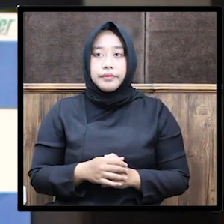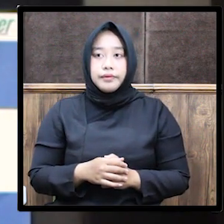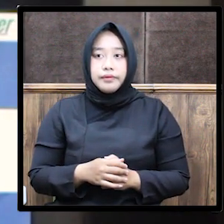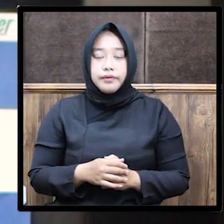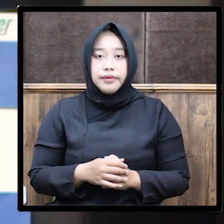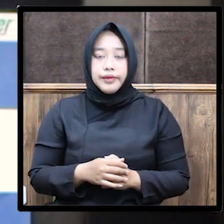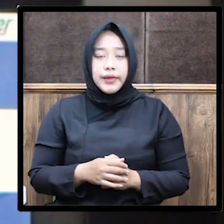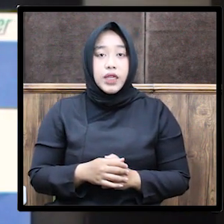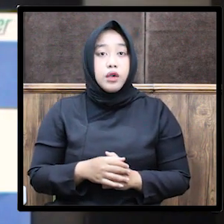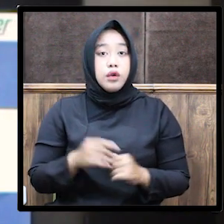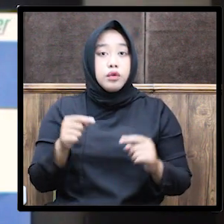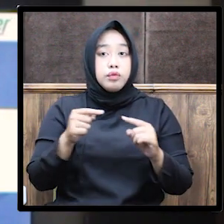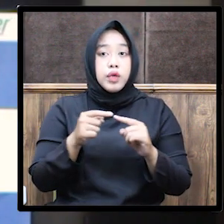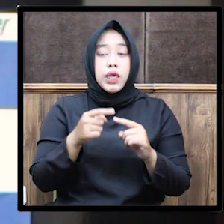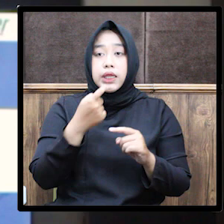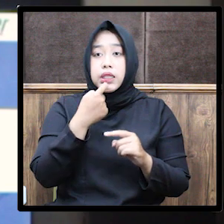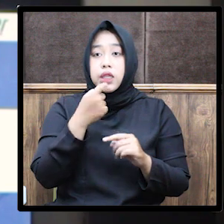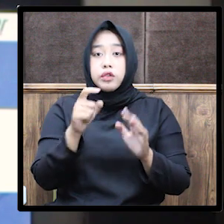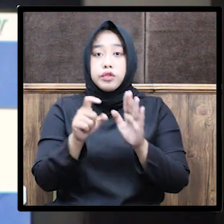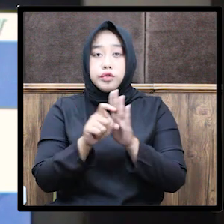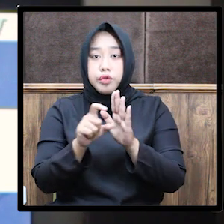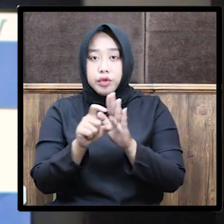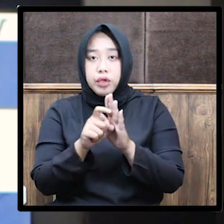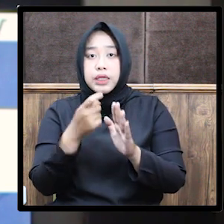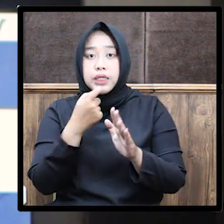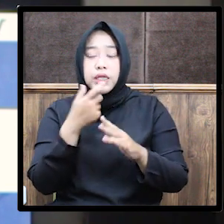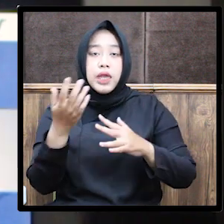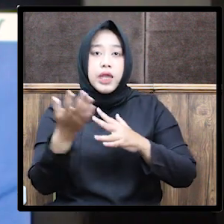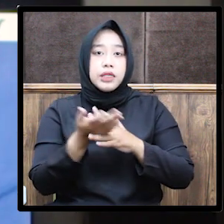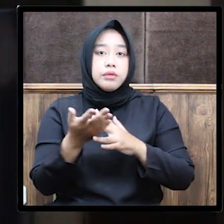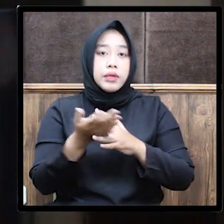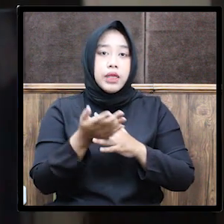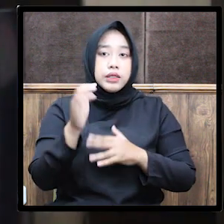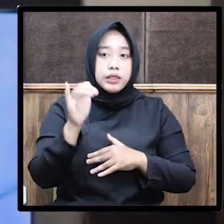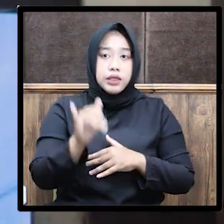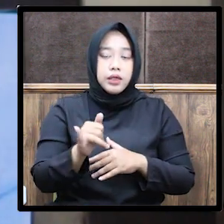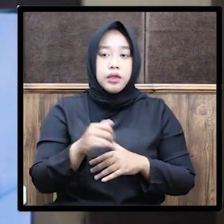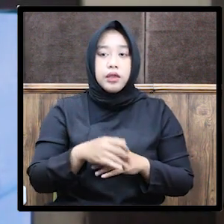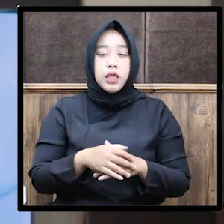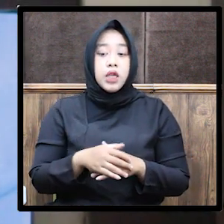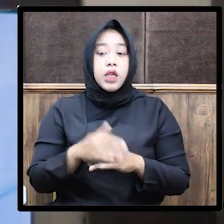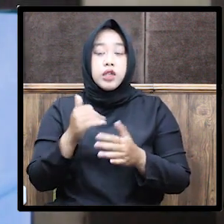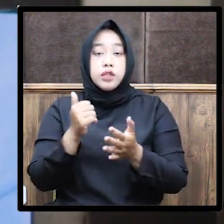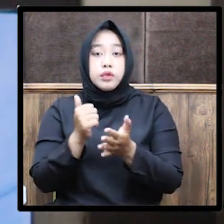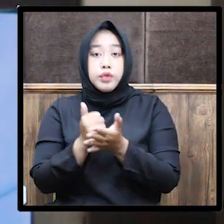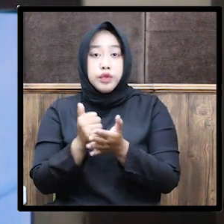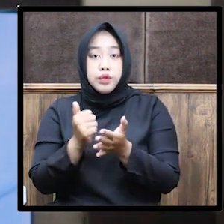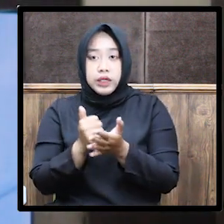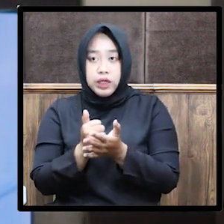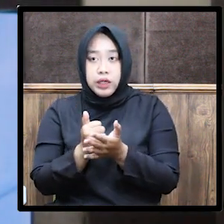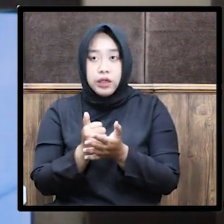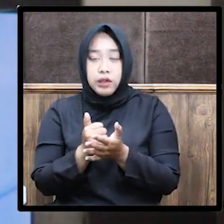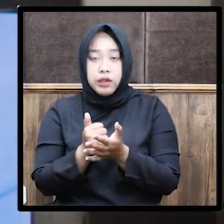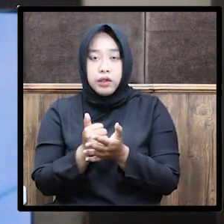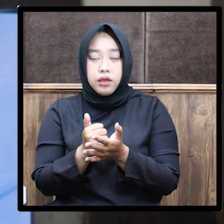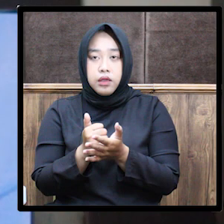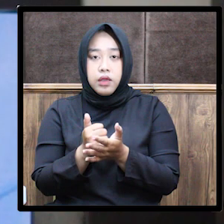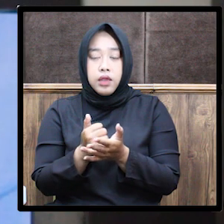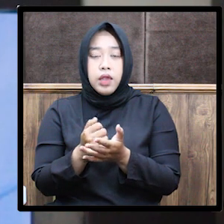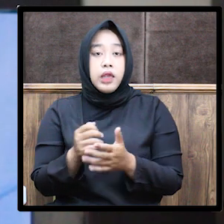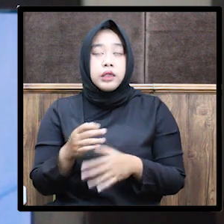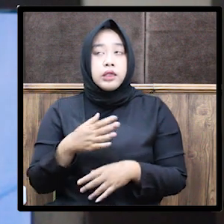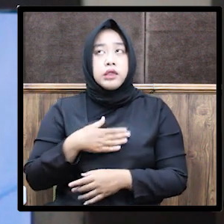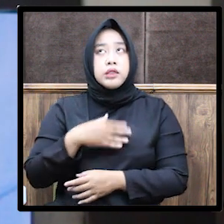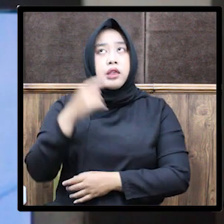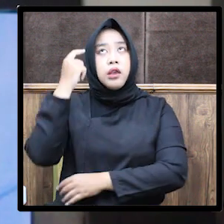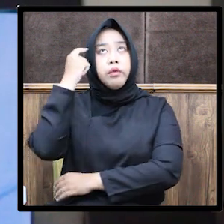Nah terkait dengan misalnya aksesibilitas misalnya, walaupun apa namanya sejauh mana itu mungkin saya kira